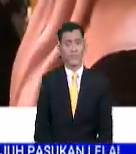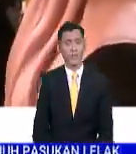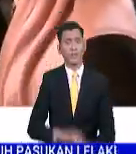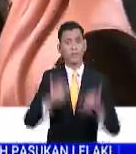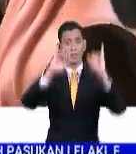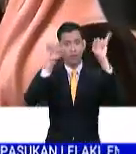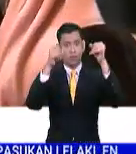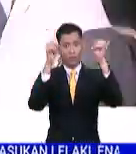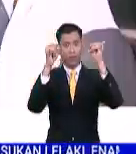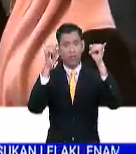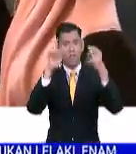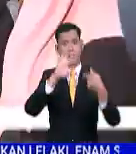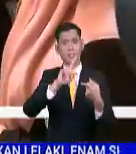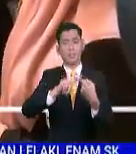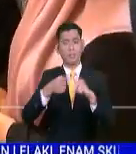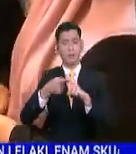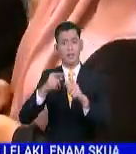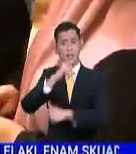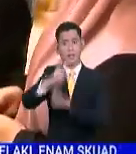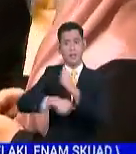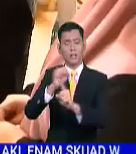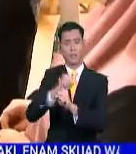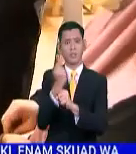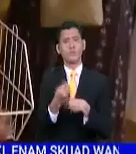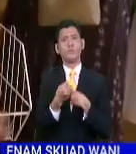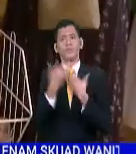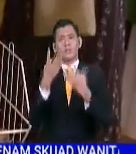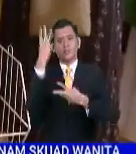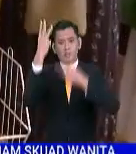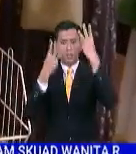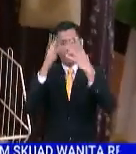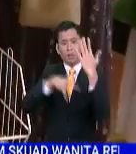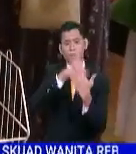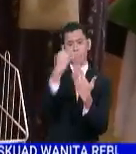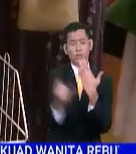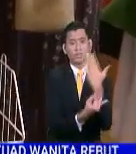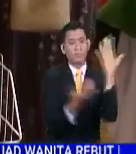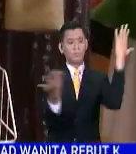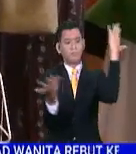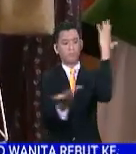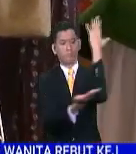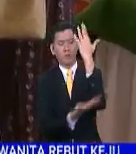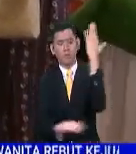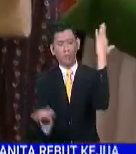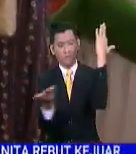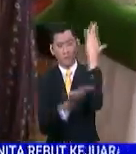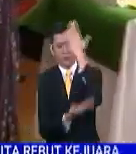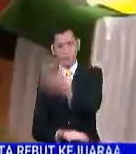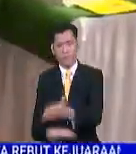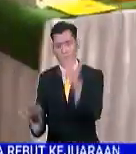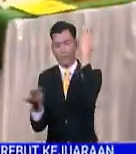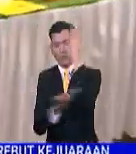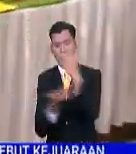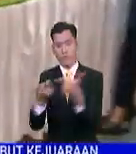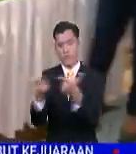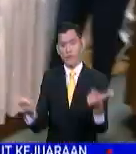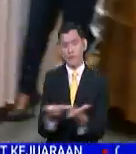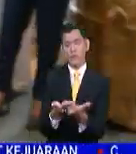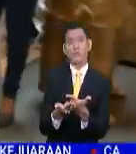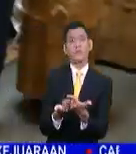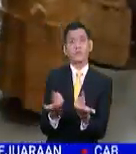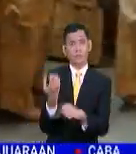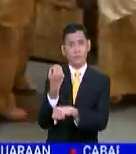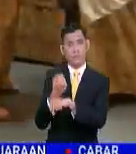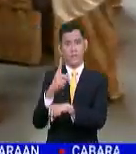Jumaat lalu, Sahabat Alam Malaysia meluahkan kebimbangan mengenai projek pembalakan dan perlombongan biji timah di hutan simpan Kenderong